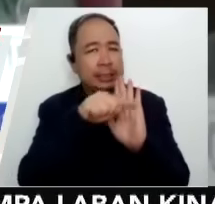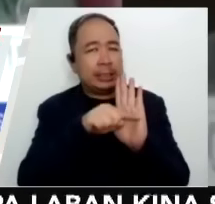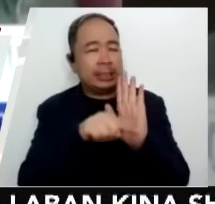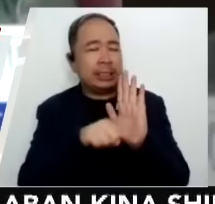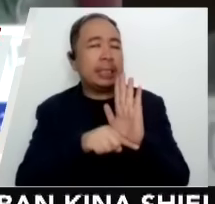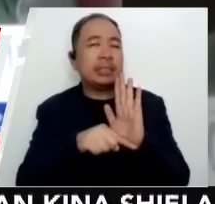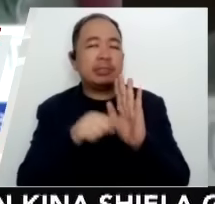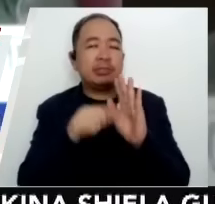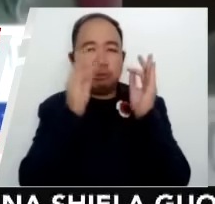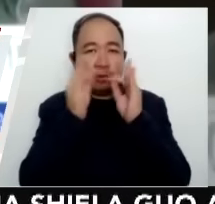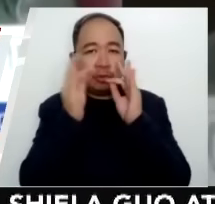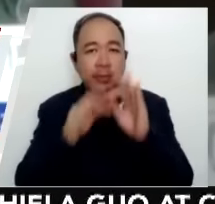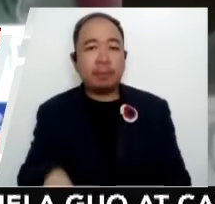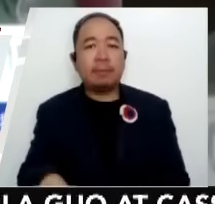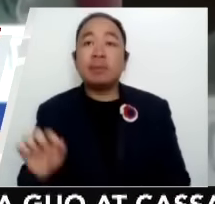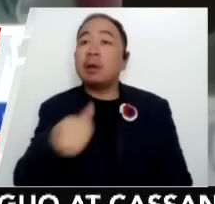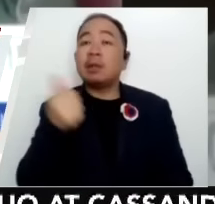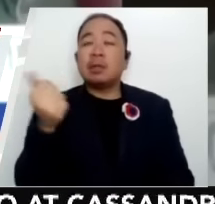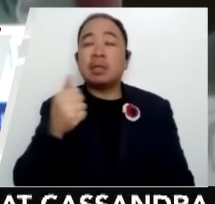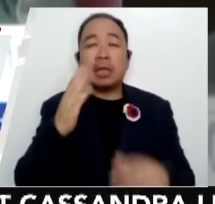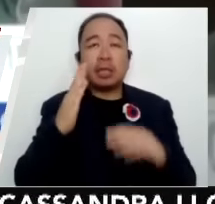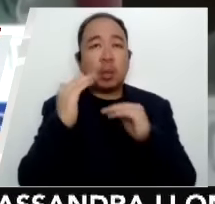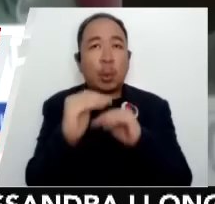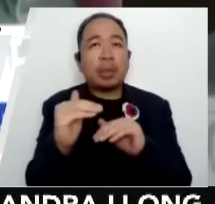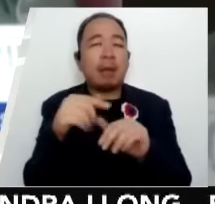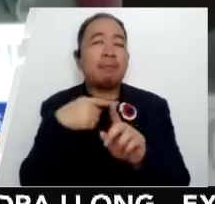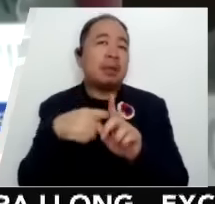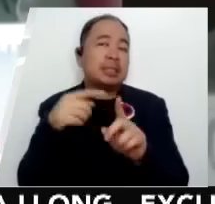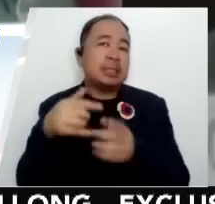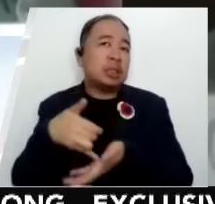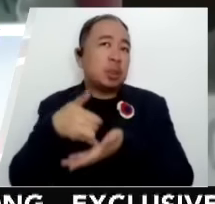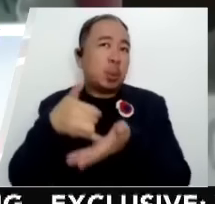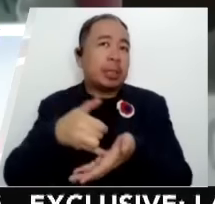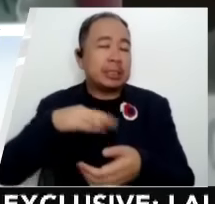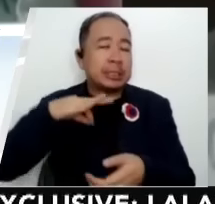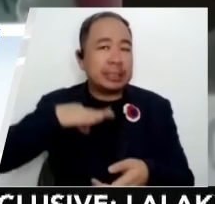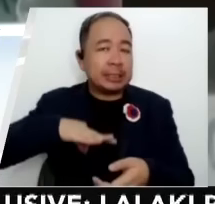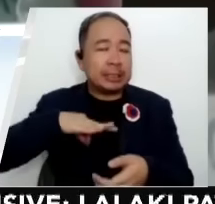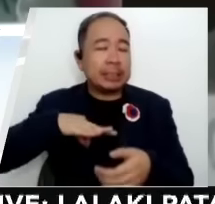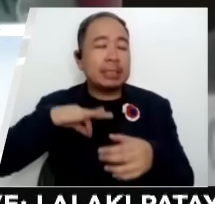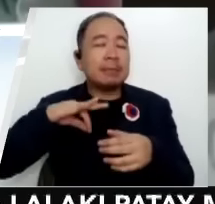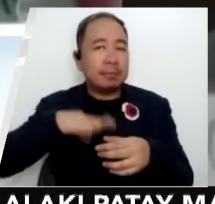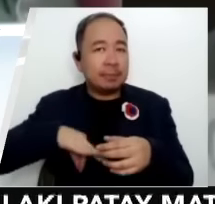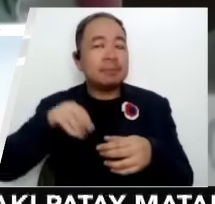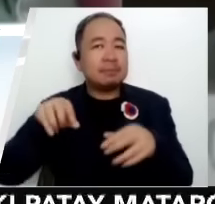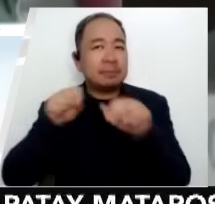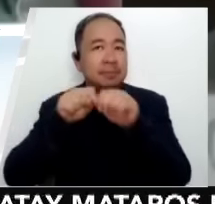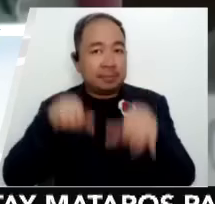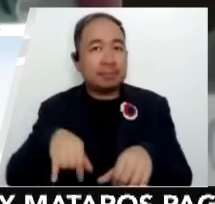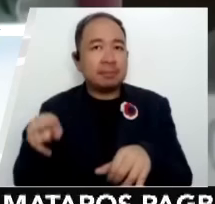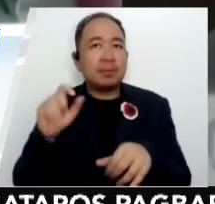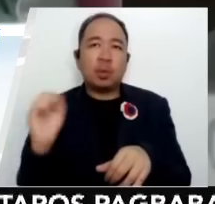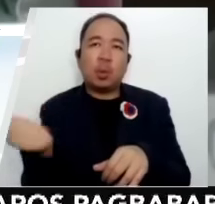yung reward system, alam ng mga police lahat yun, Your Honor, Mr. Chair, na